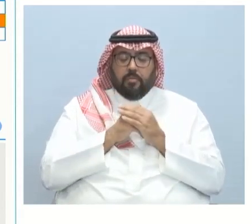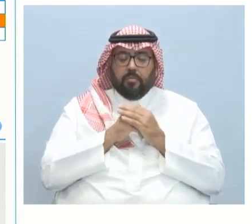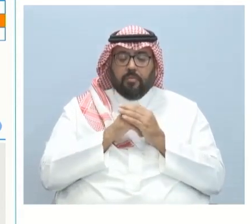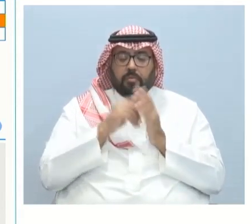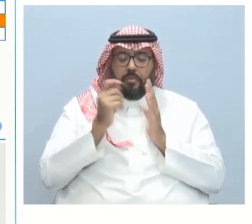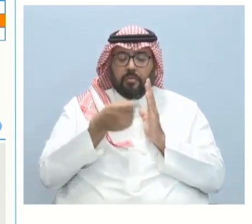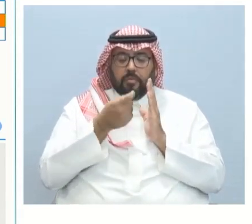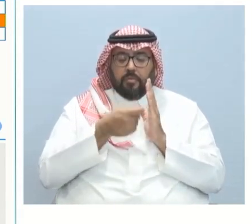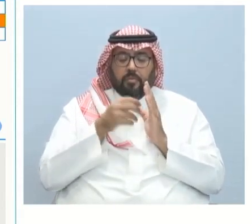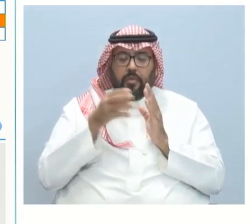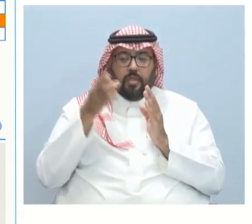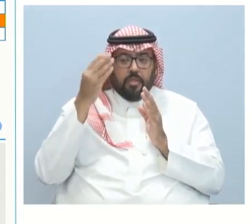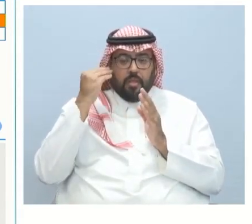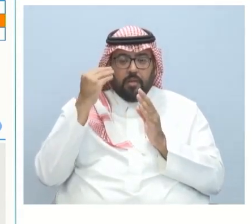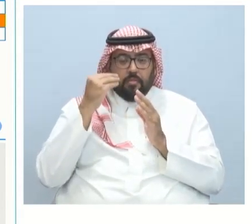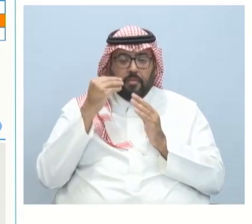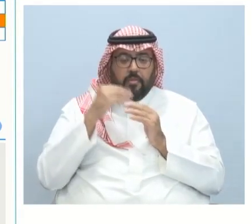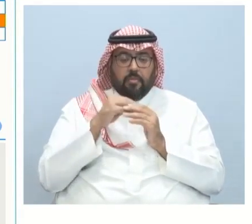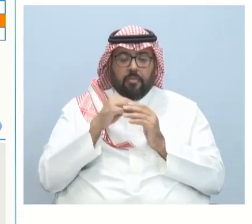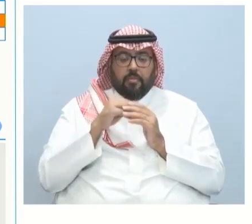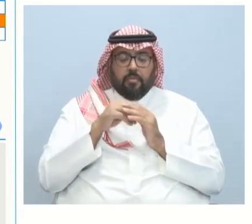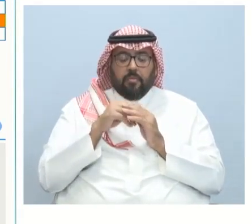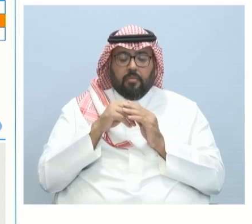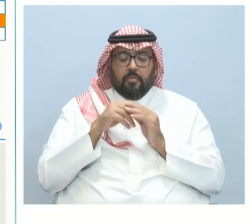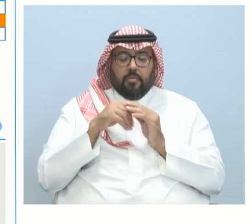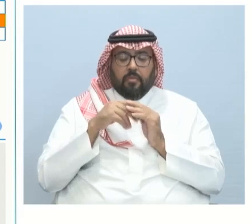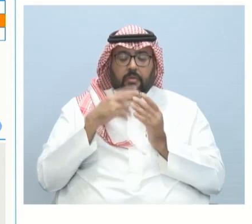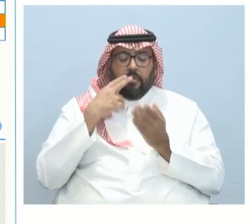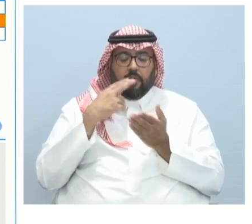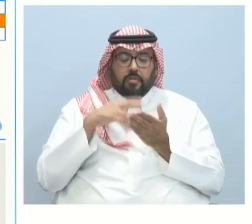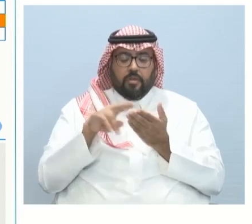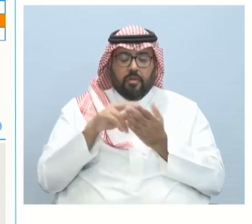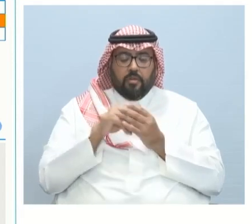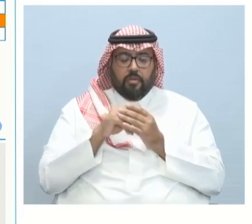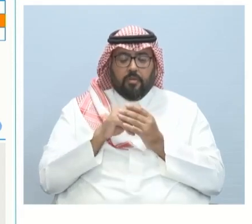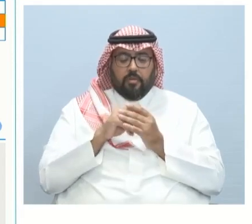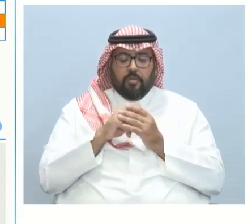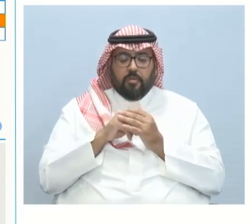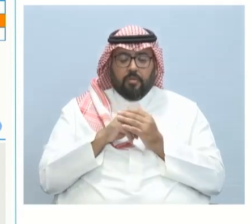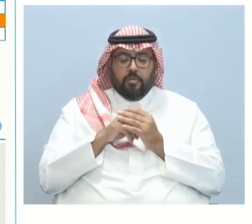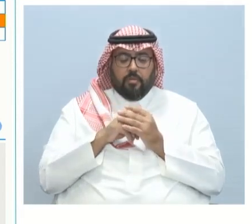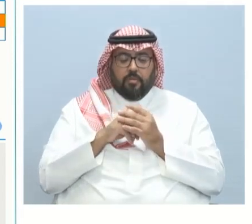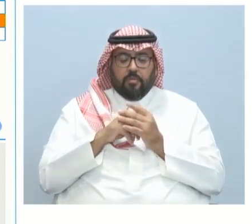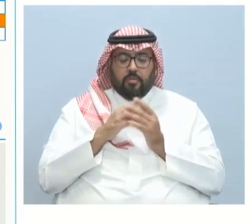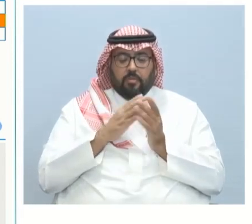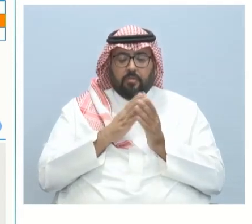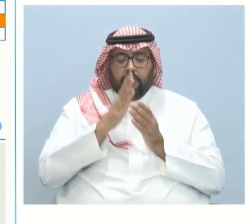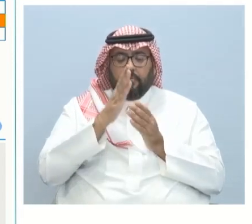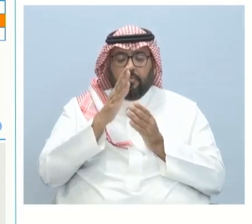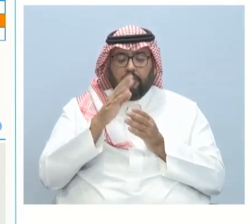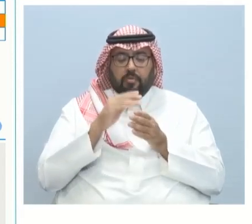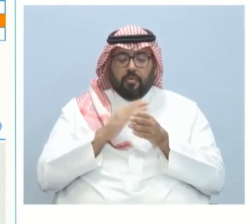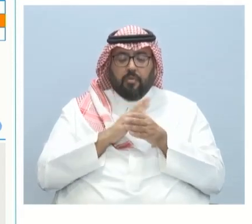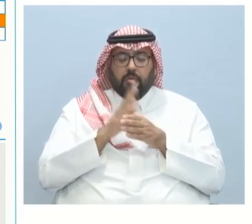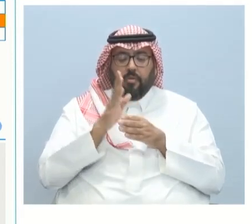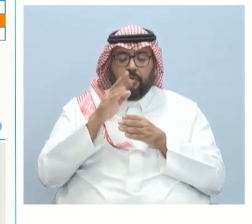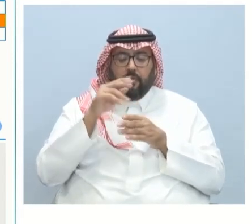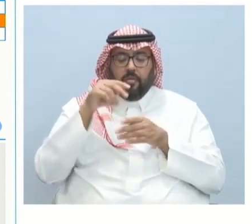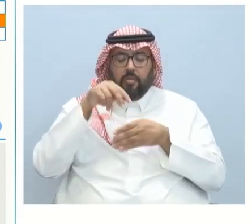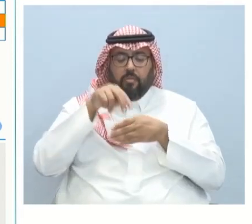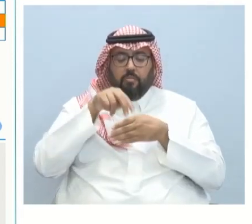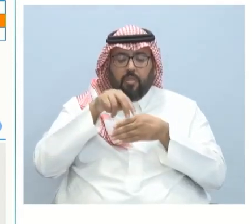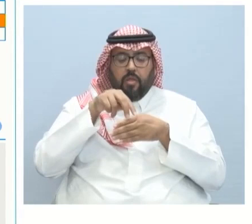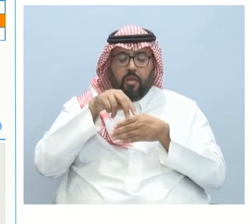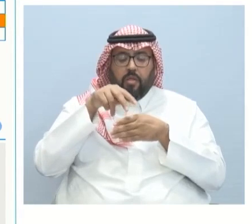كتابه التعليمات او الرسائل التي ظهرت بدايه البرنامج بعد نهايه المثلث